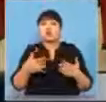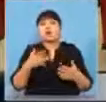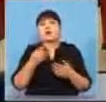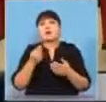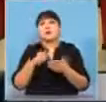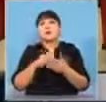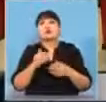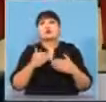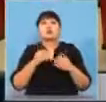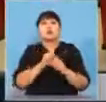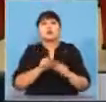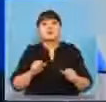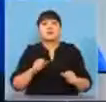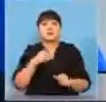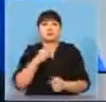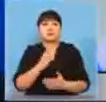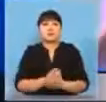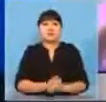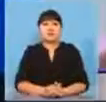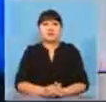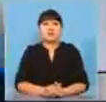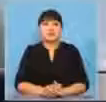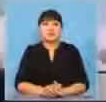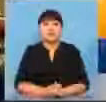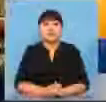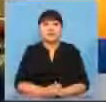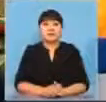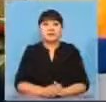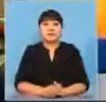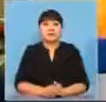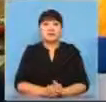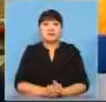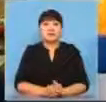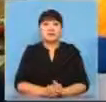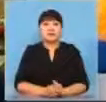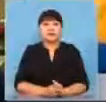бағаның қымбаттамауына мүмкіндік береді. Райгүл Еншбайқызы, Аманжол Айтмағамбетов, Қазақстан, Ақтөбе.